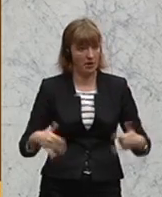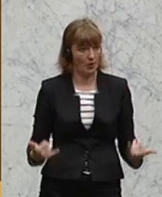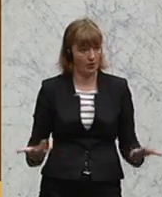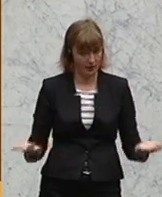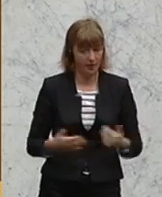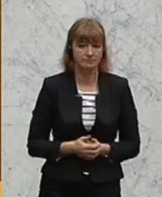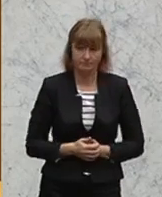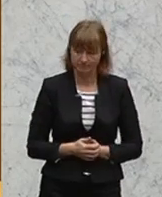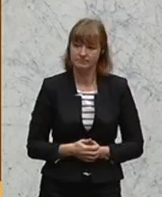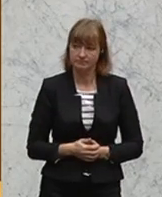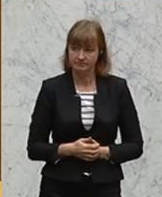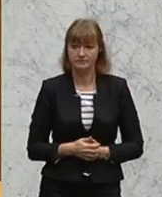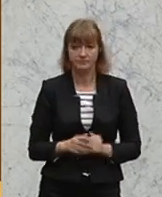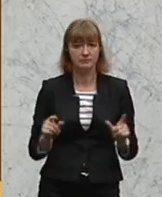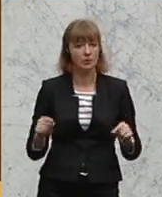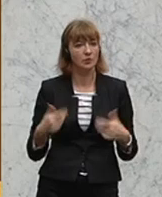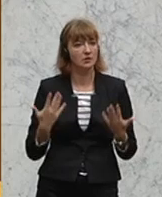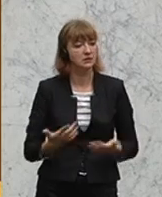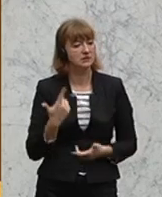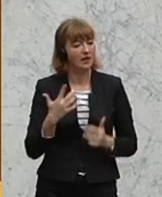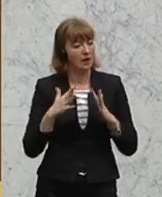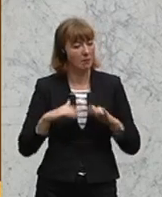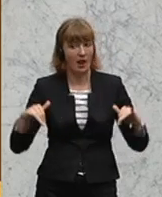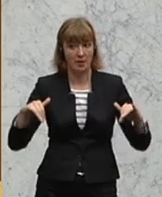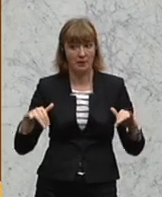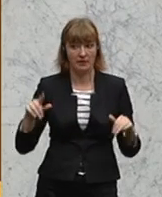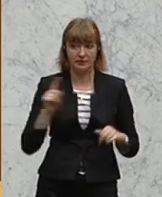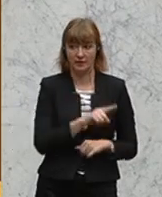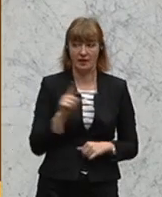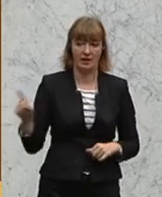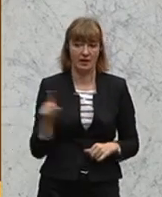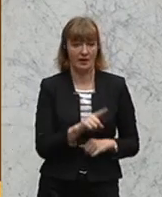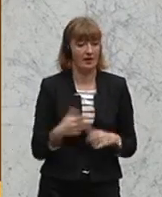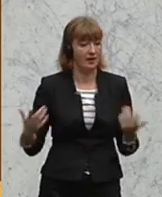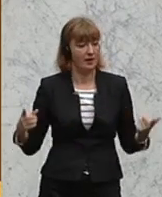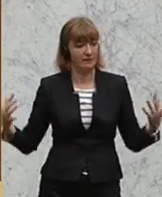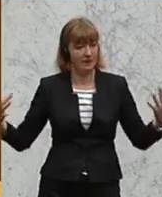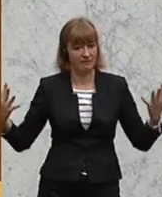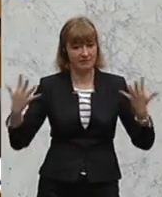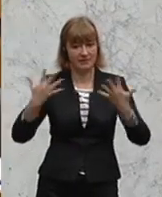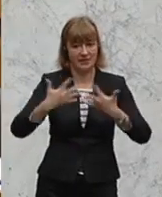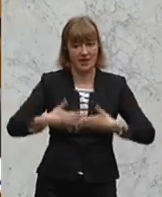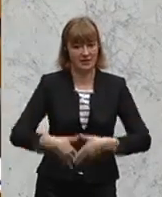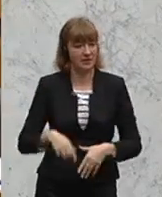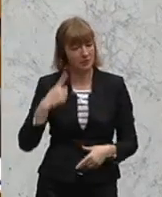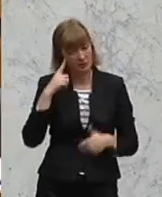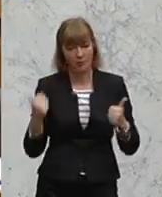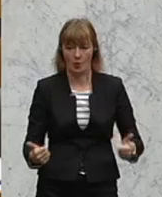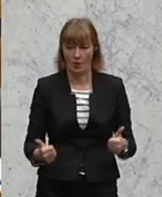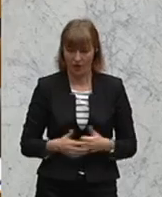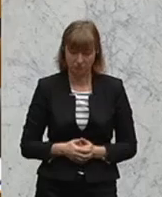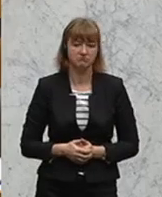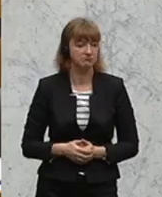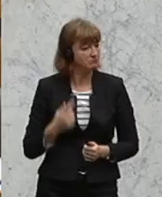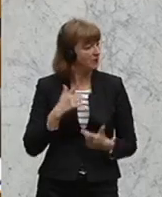heute, dass wir diese zwei Parlamente in dieser Form verzahnen. Und ich finde das großartig. Und